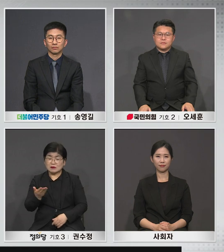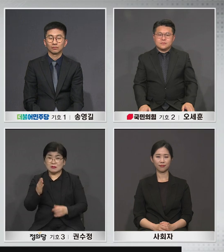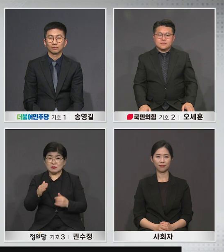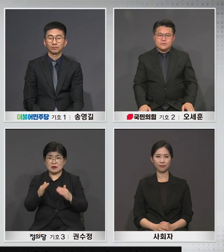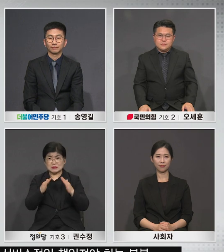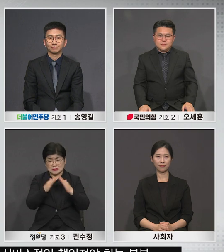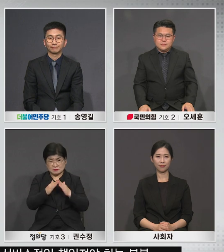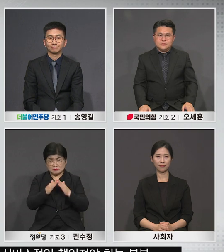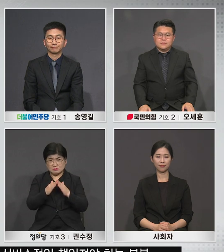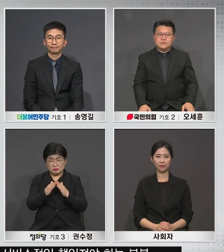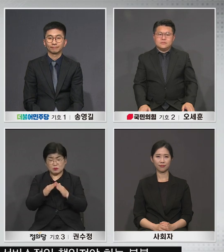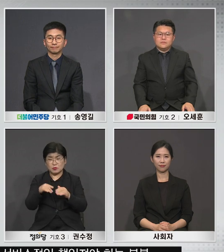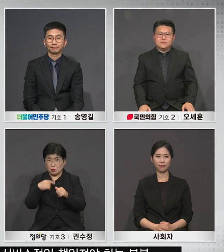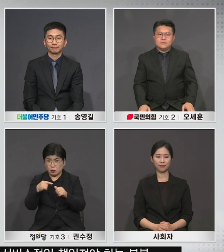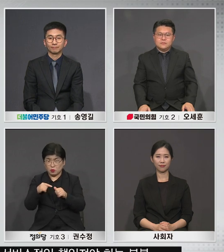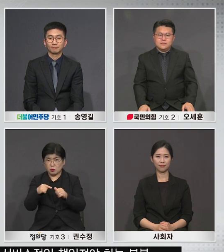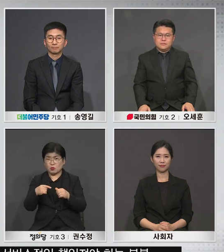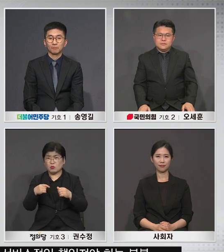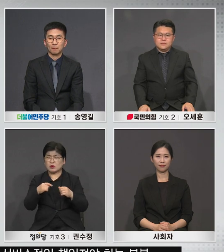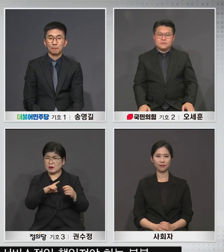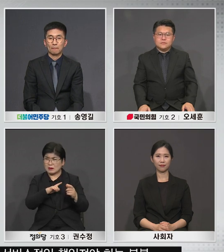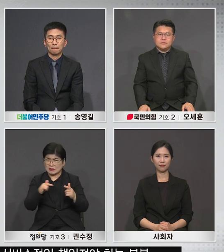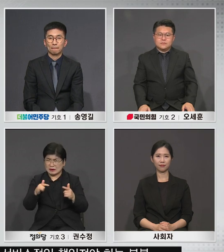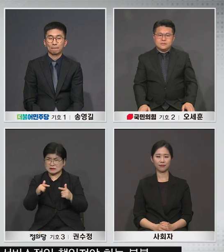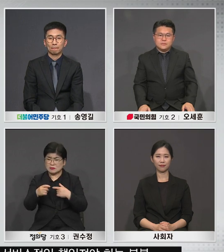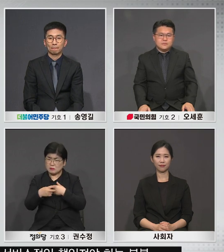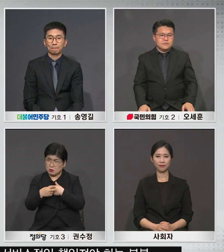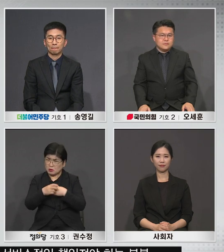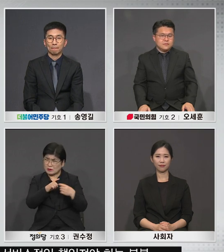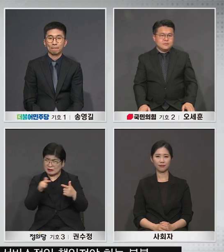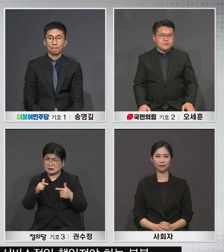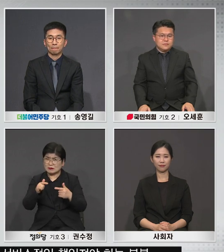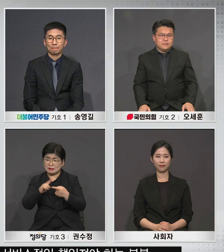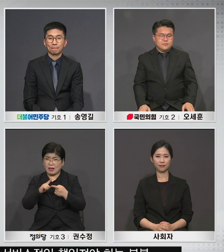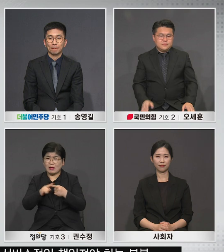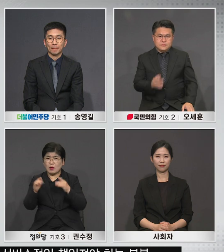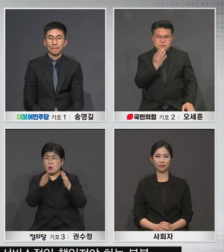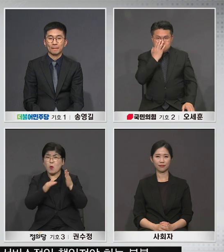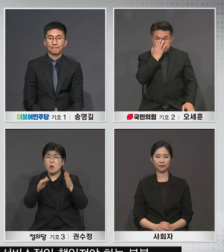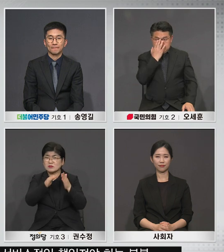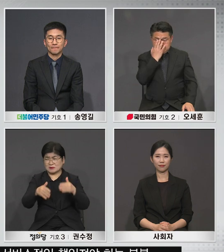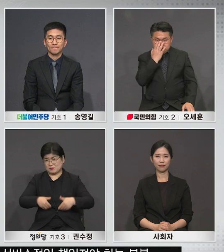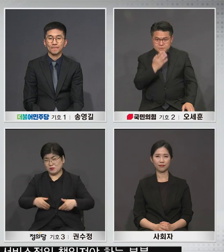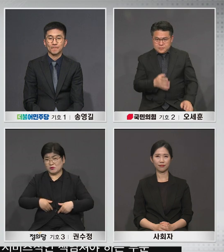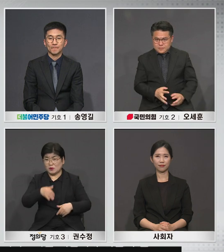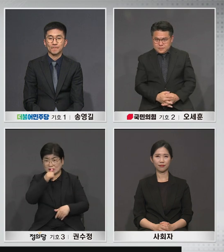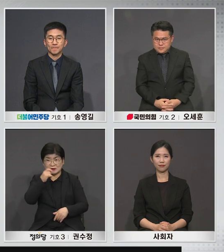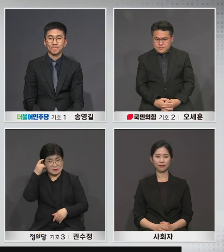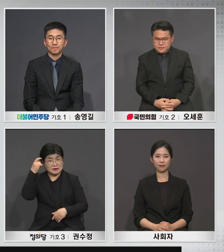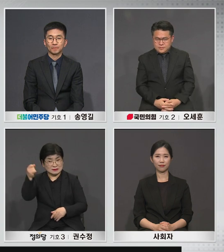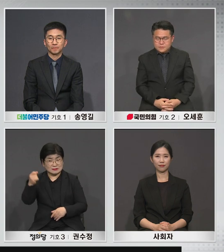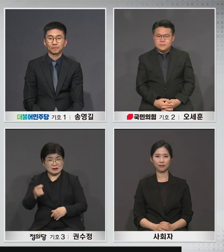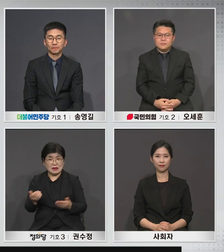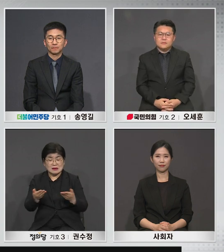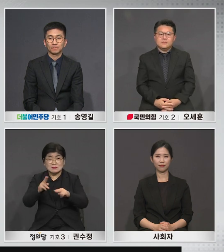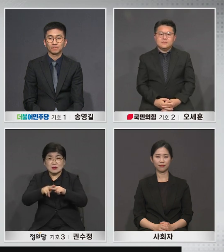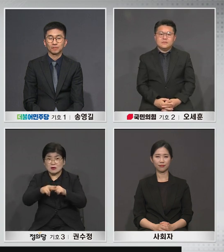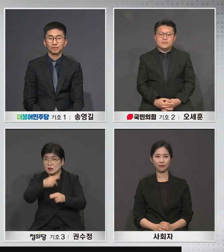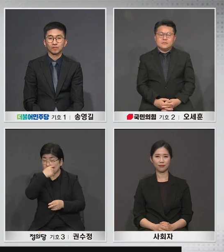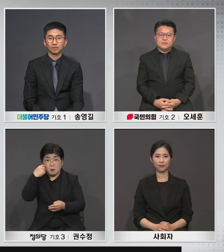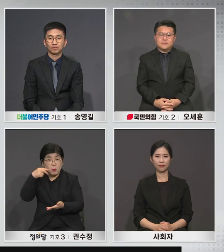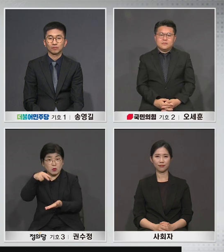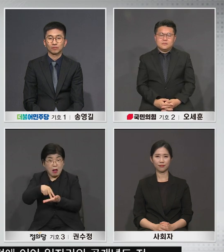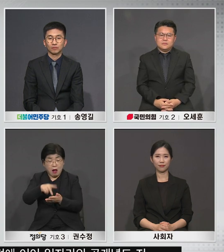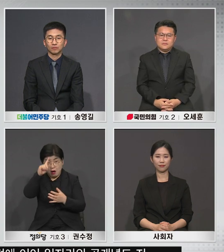교육, 그리고 의료 이것에 이어 일자리의 공개념도 저는 필요하다는 말씀을 드리겠습니다. 그래서 일자리 보장제는 이제